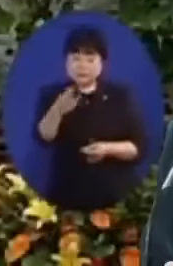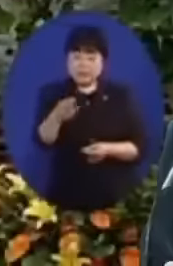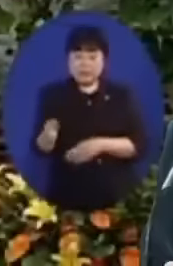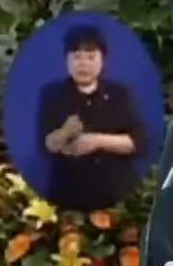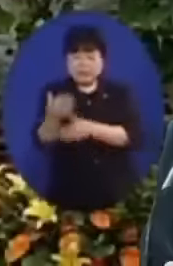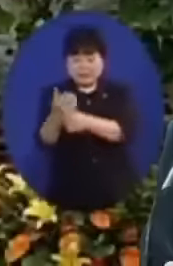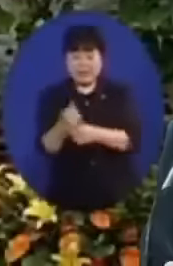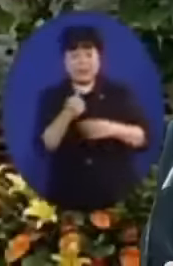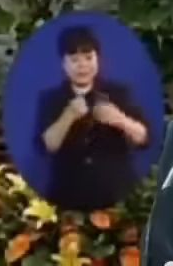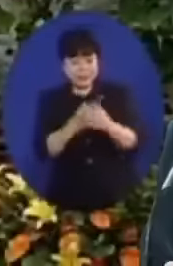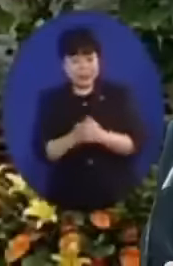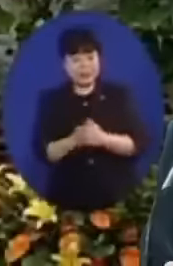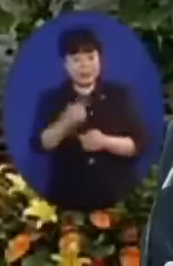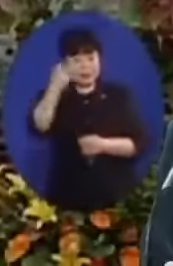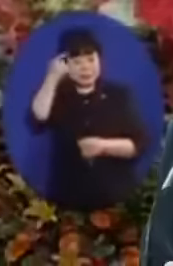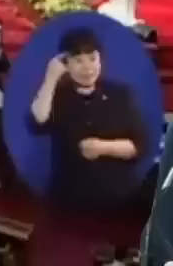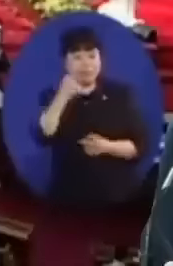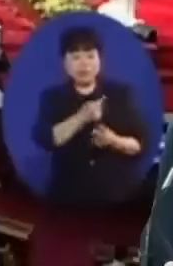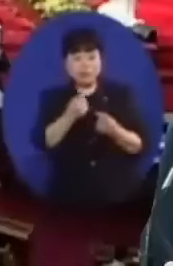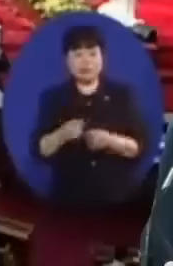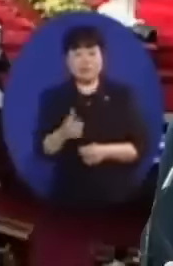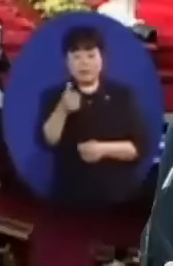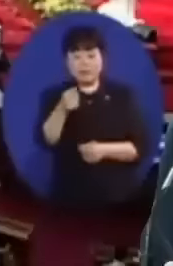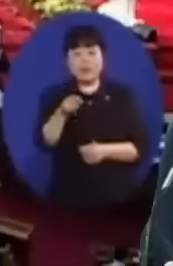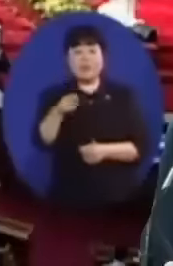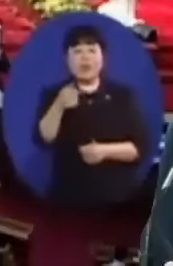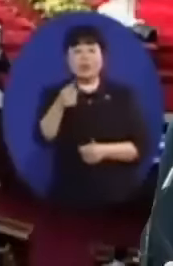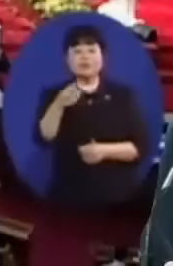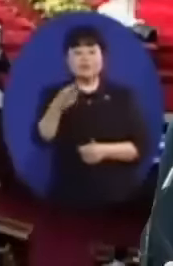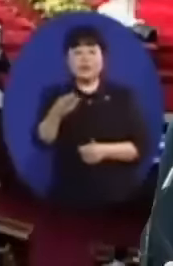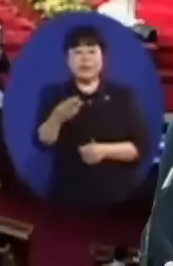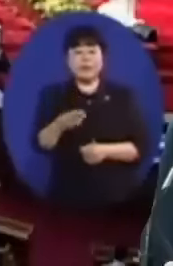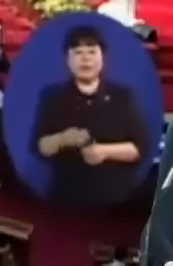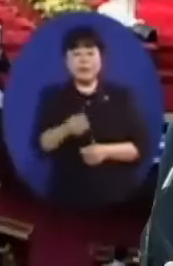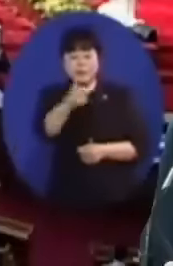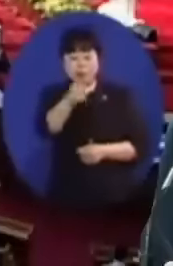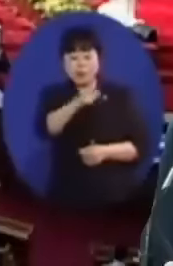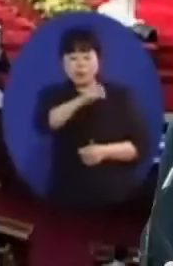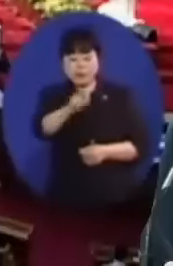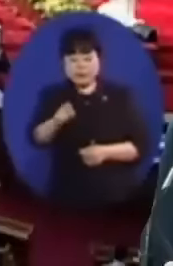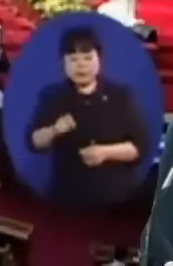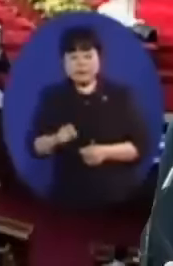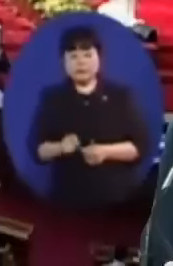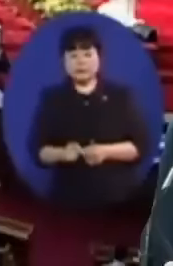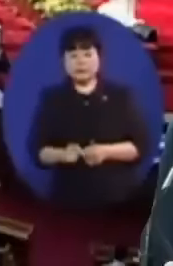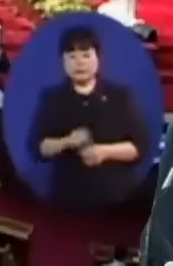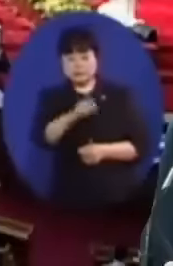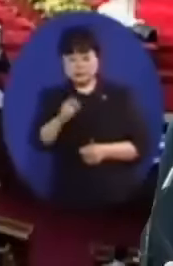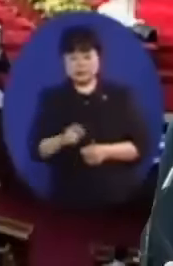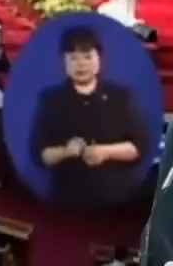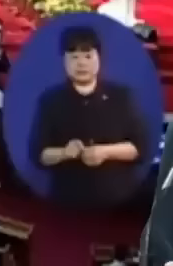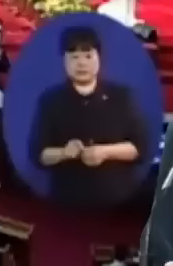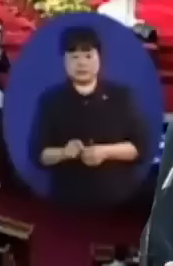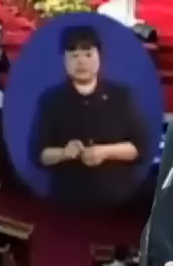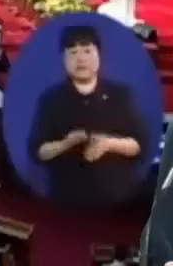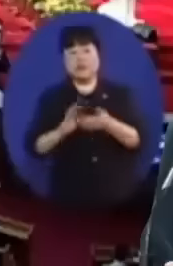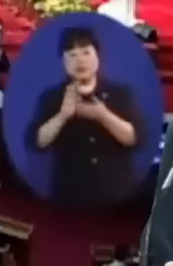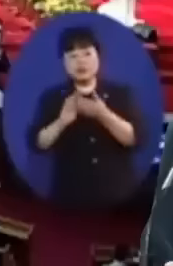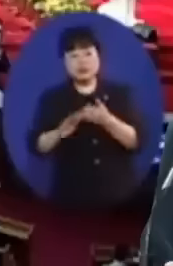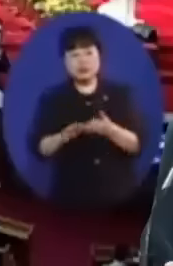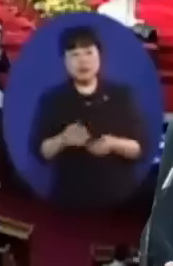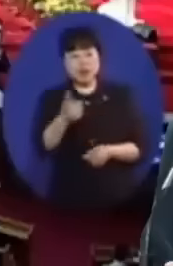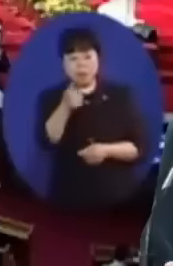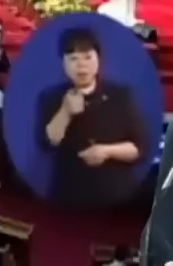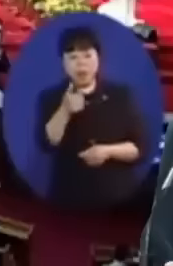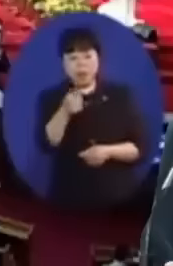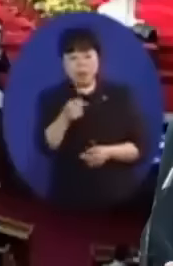153이라는 것을 착안하여 그와 똑같이 153을 볼펜에 새겨넣은 것입니다. 그런데 이후 이